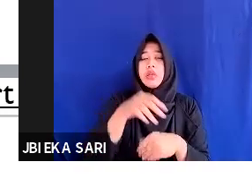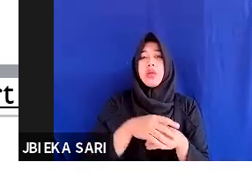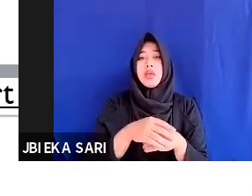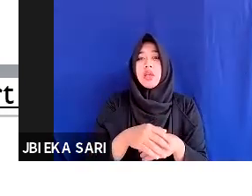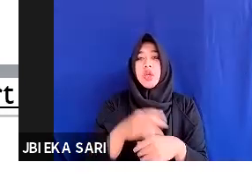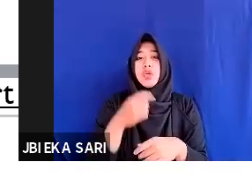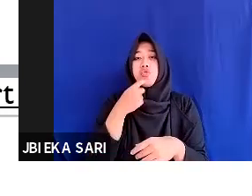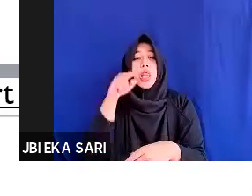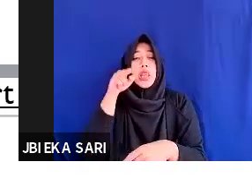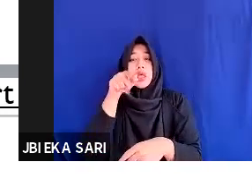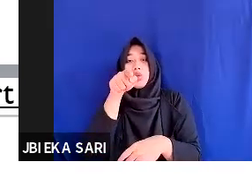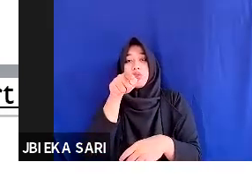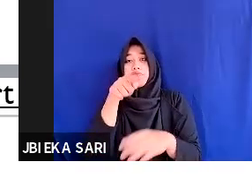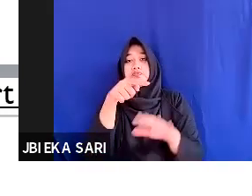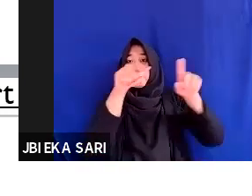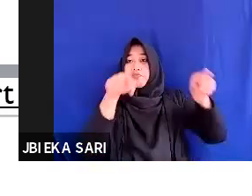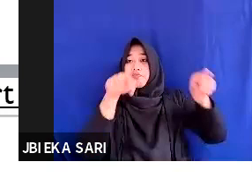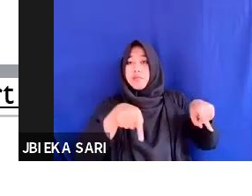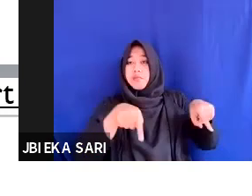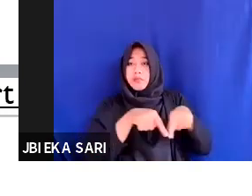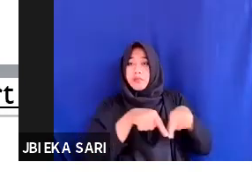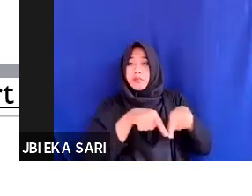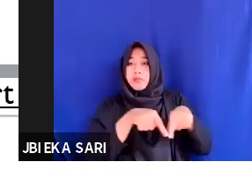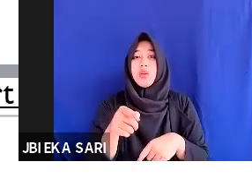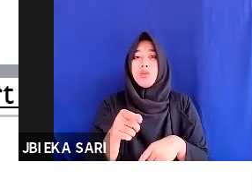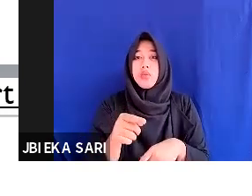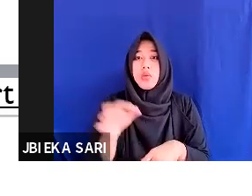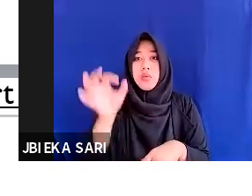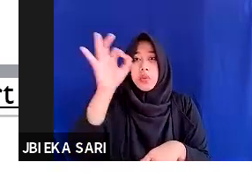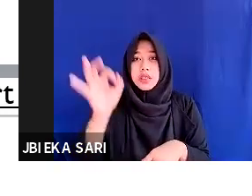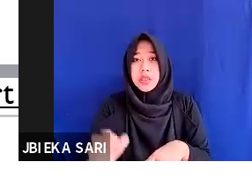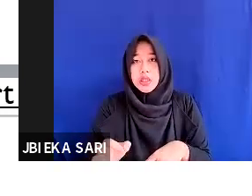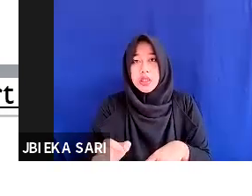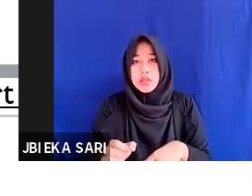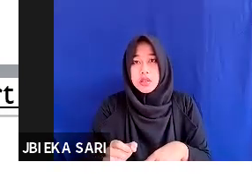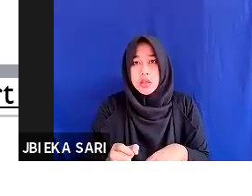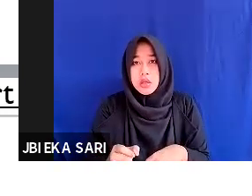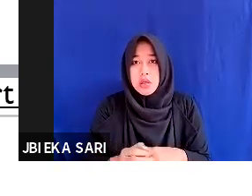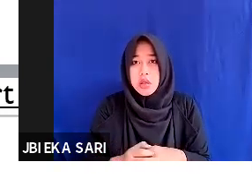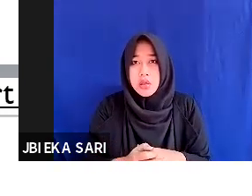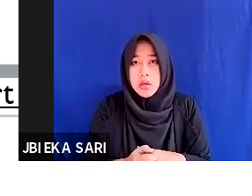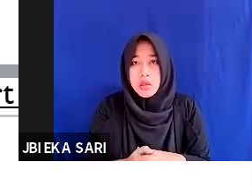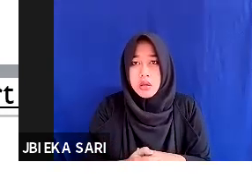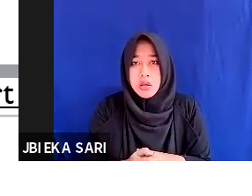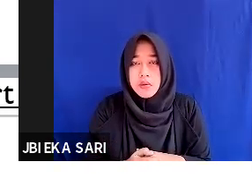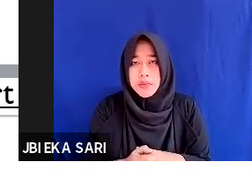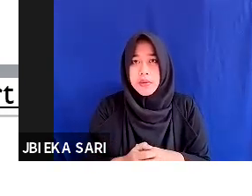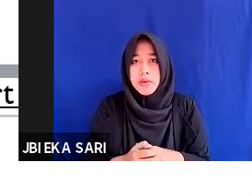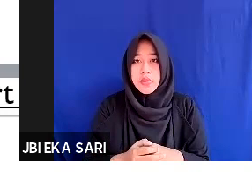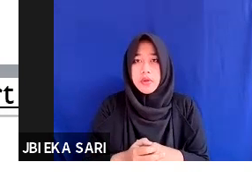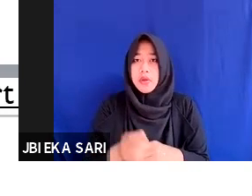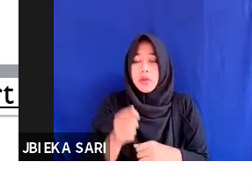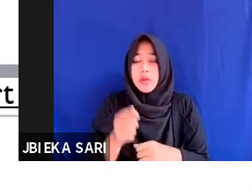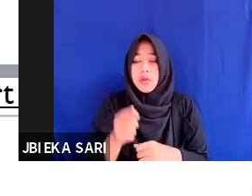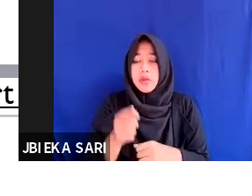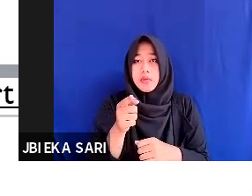ini, Itali ini sampai ini persentase terhadap PDB ini bahkan ini ya ini dan ini